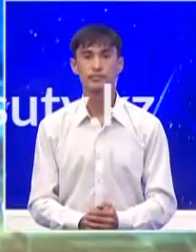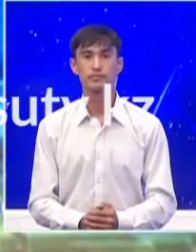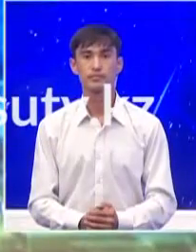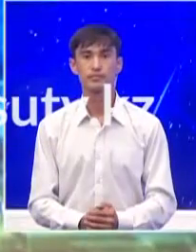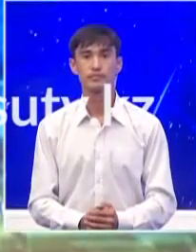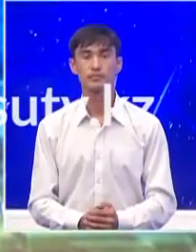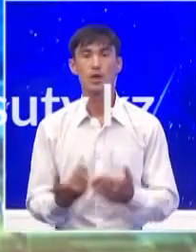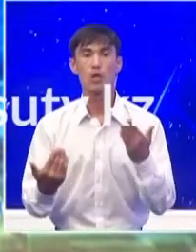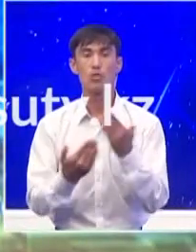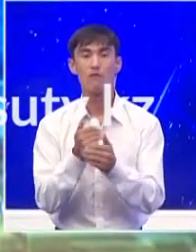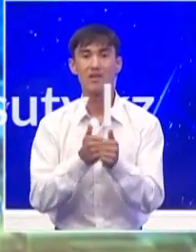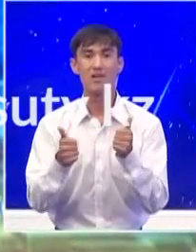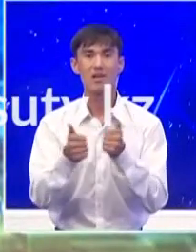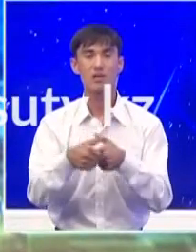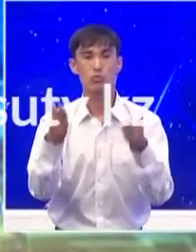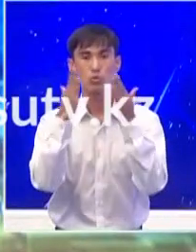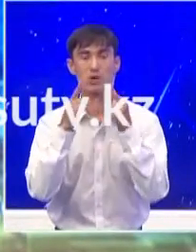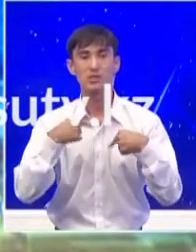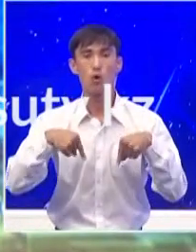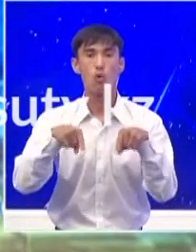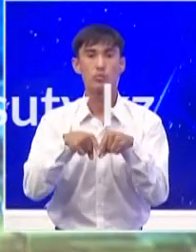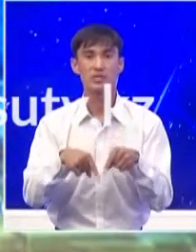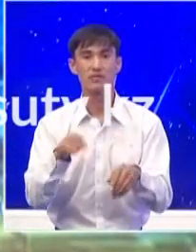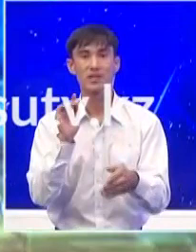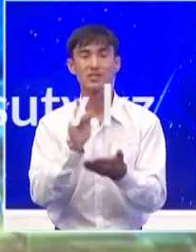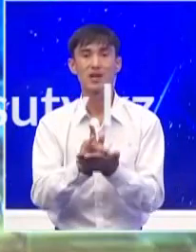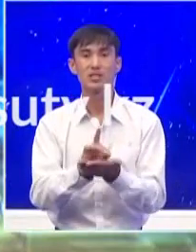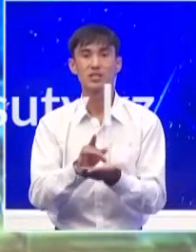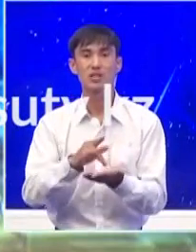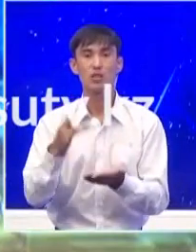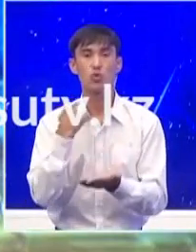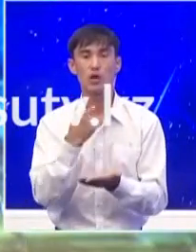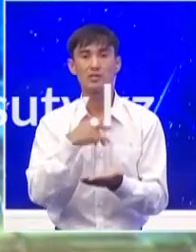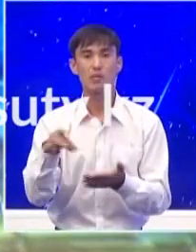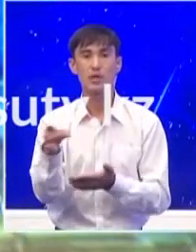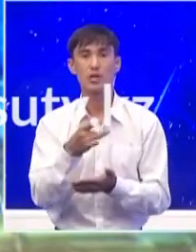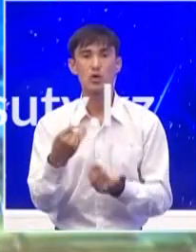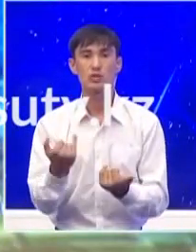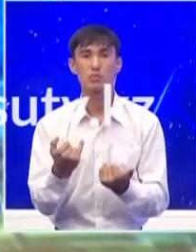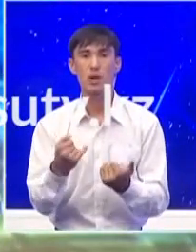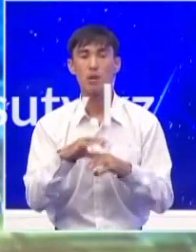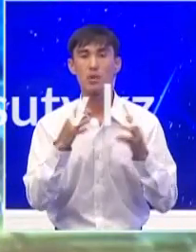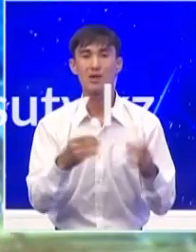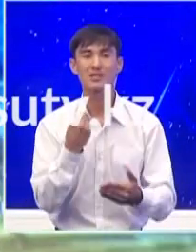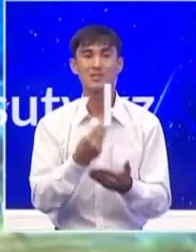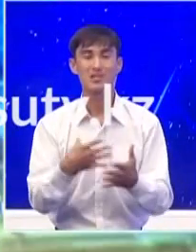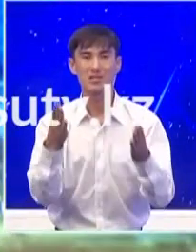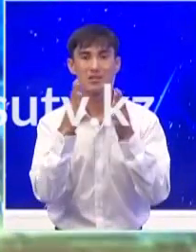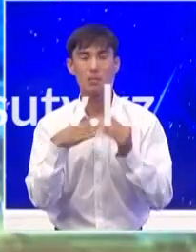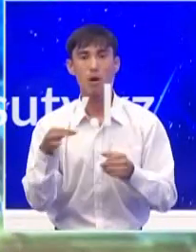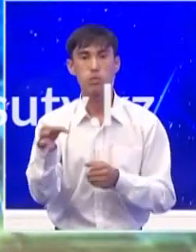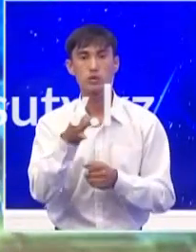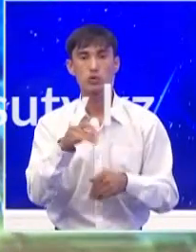новый лидер мусульманского сообщества назначен стадо курганском регионе теперь оберегать ценности ислама в